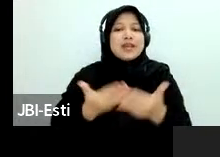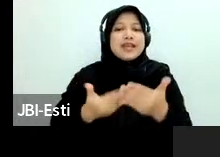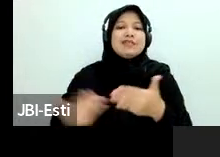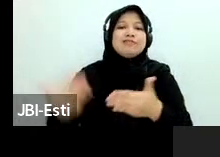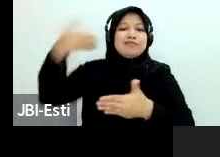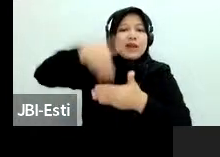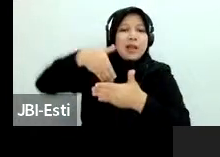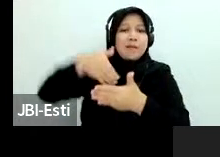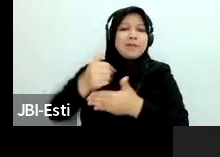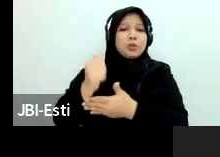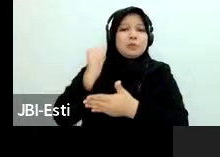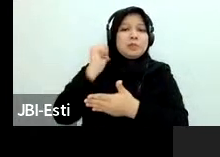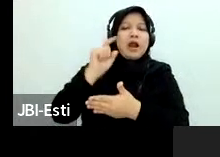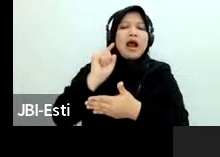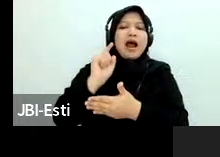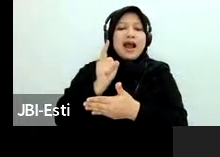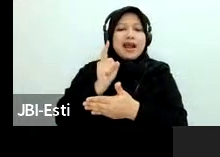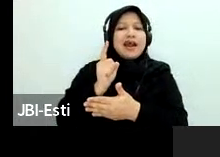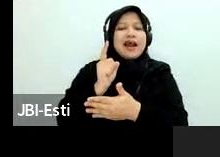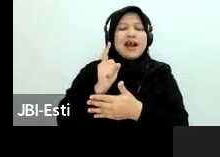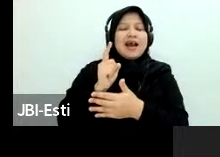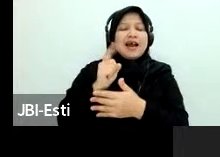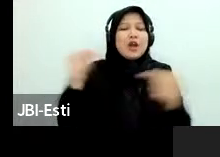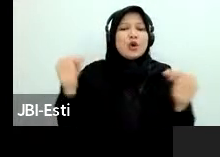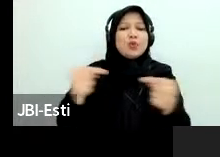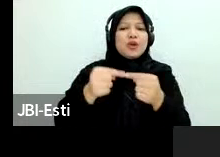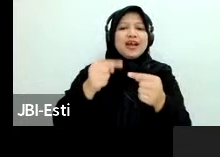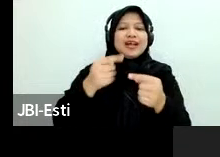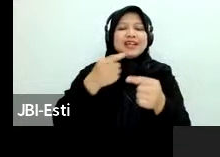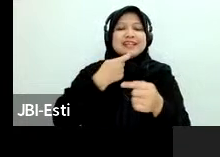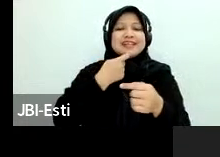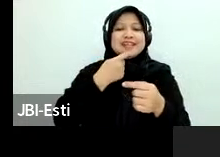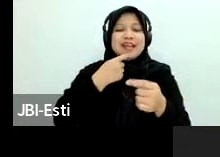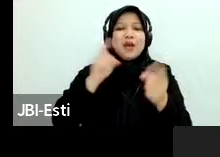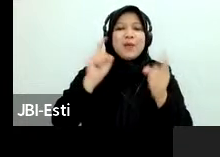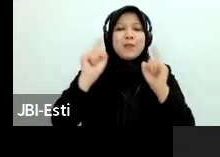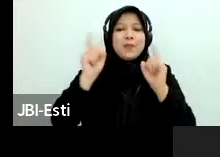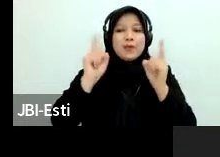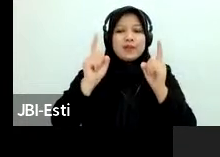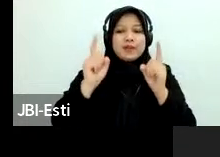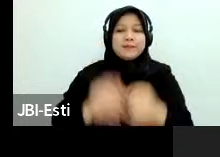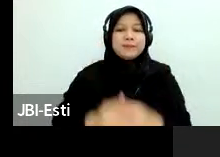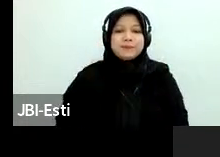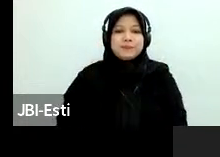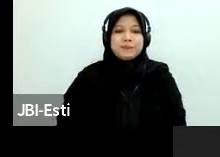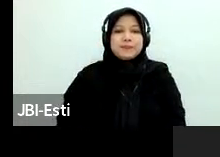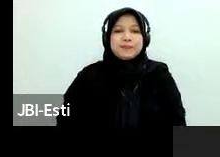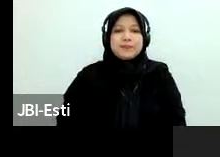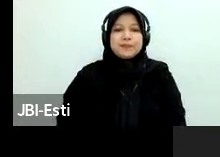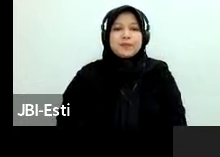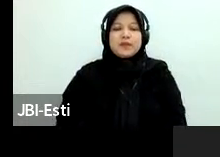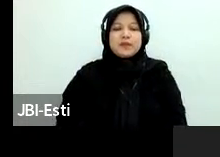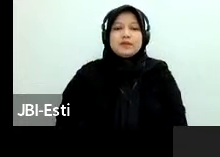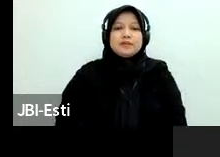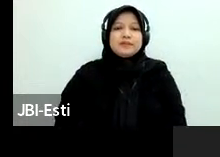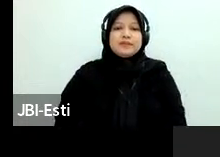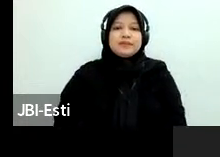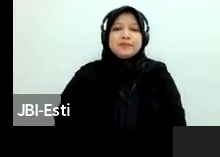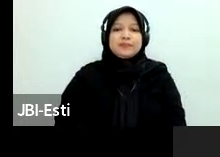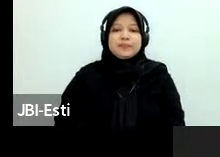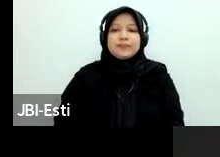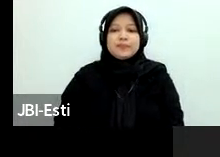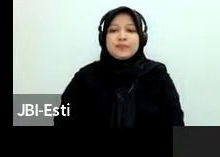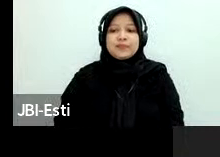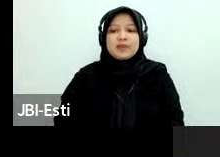m dan dengan pemilihan kata kebijakan untuk merujuk Fauzi memberikan kesan bahwa seolah-olah